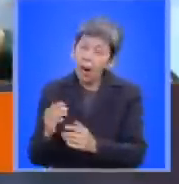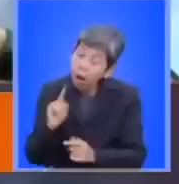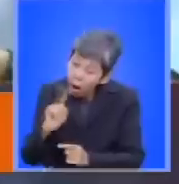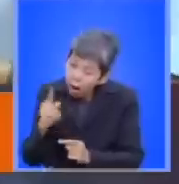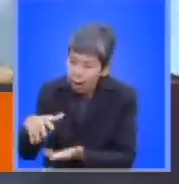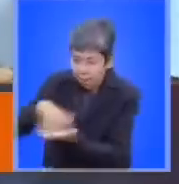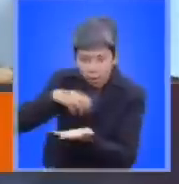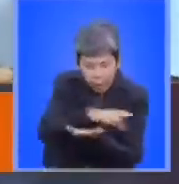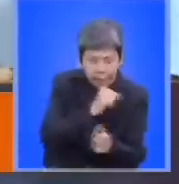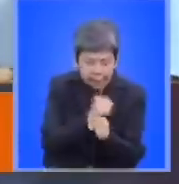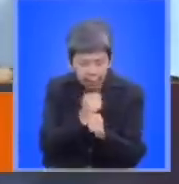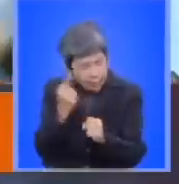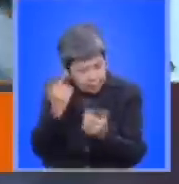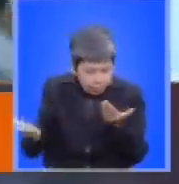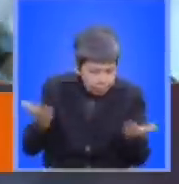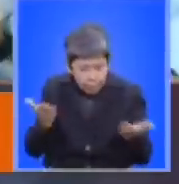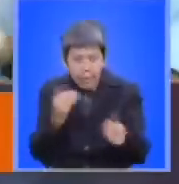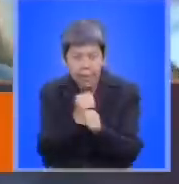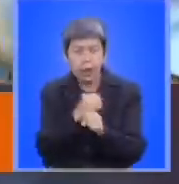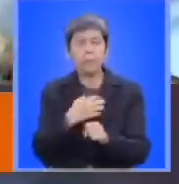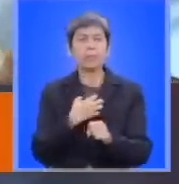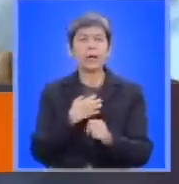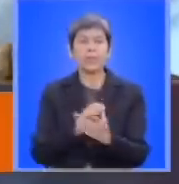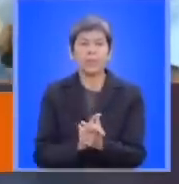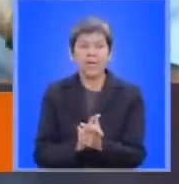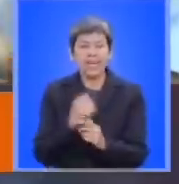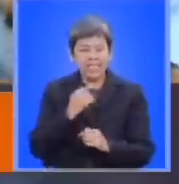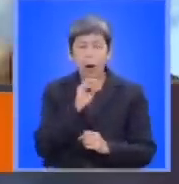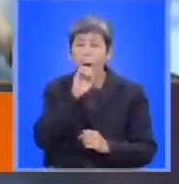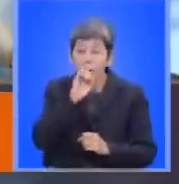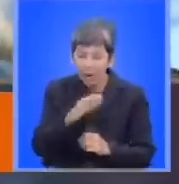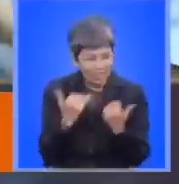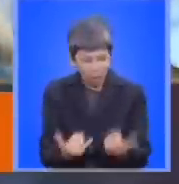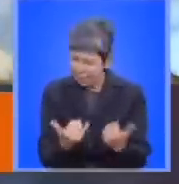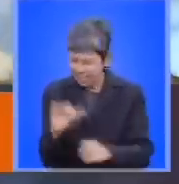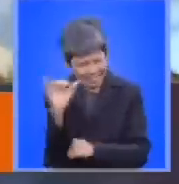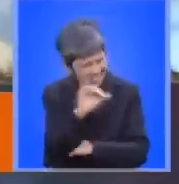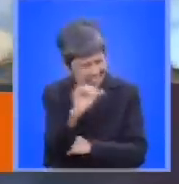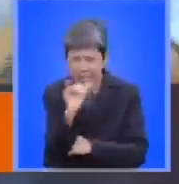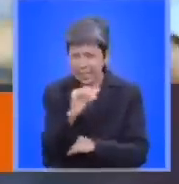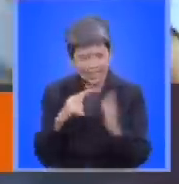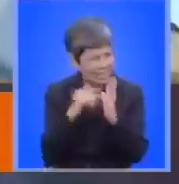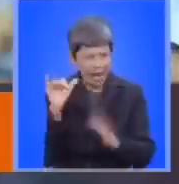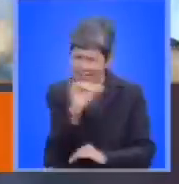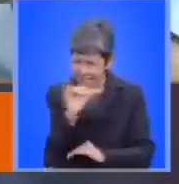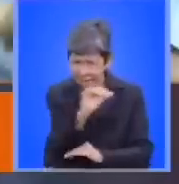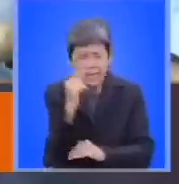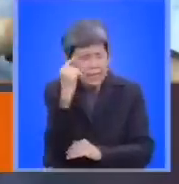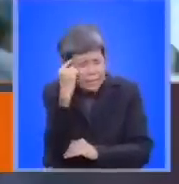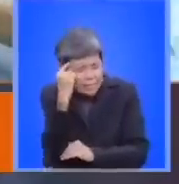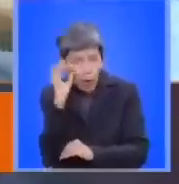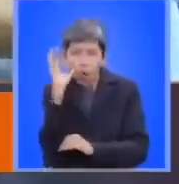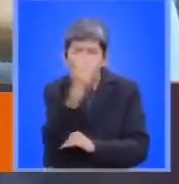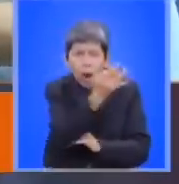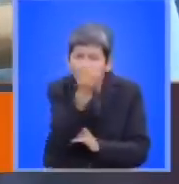มือนกับทางเลือกอีกทางเลือกหนึ่งนะครับที่จะเสริมเข้าไปแต่อีกครั้งนะครับยังไม่มีการรักษามาตรฐานแต่เป็นการรีวิวจากทั่วโล